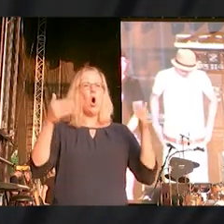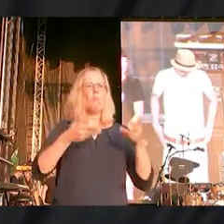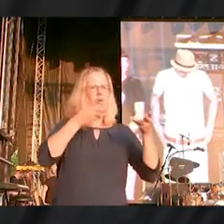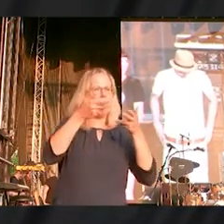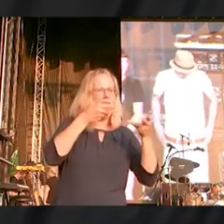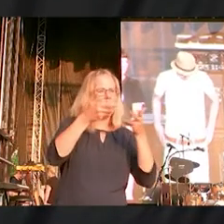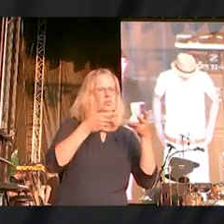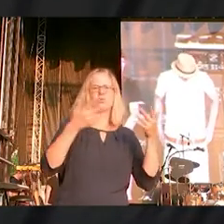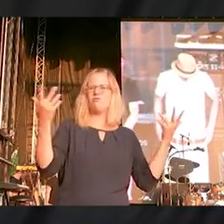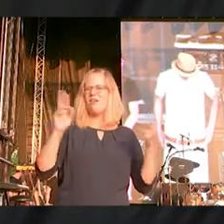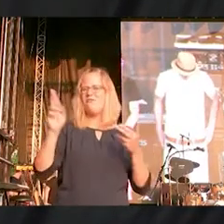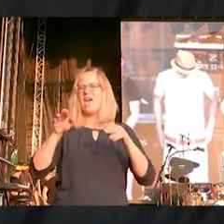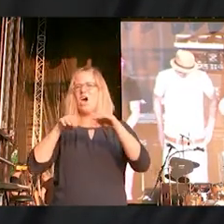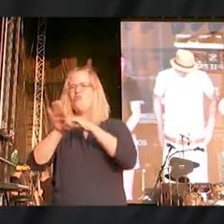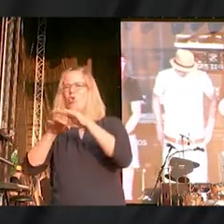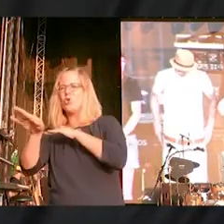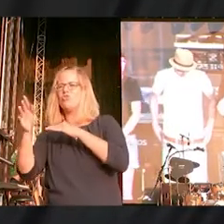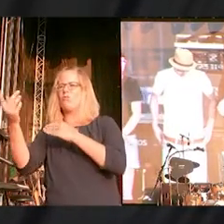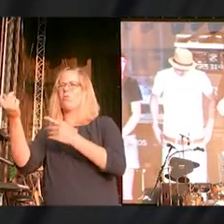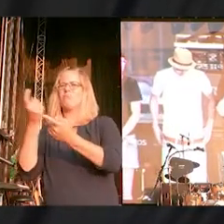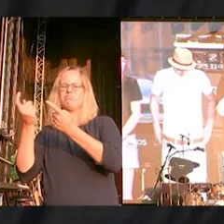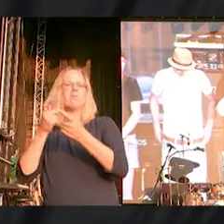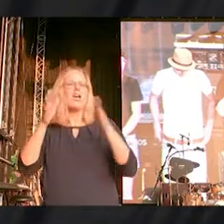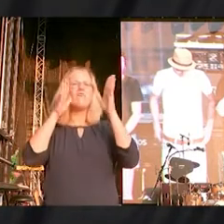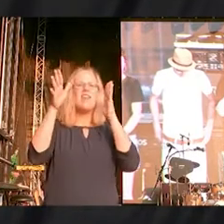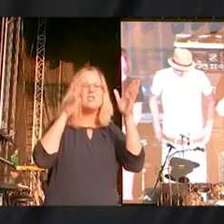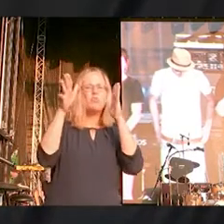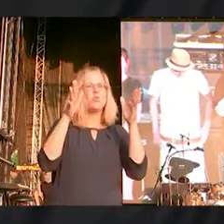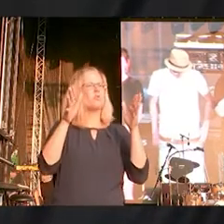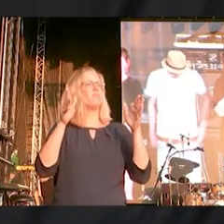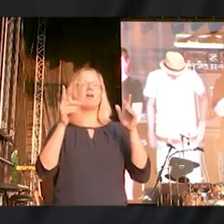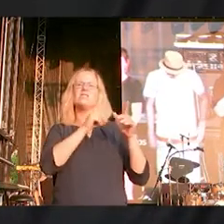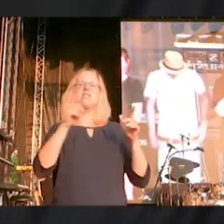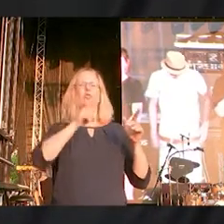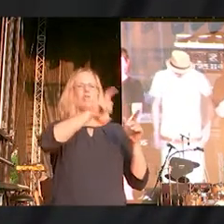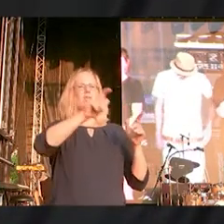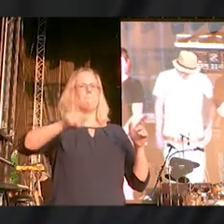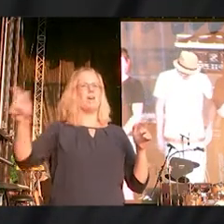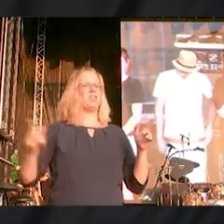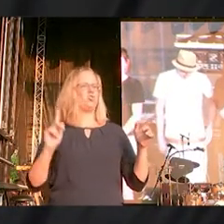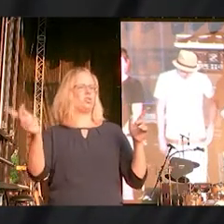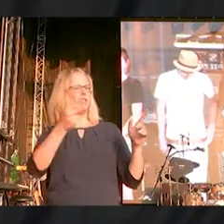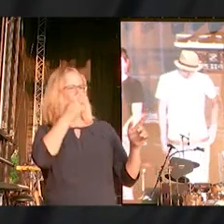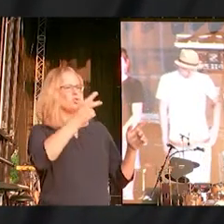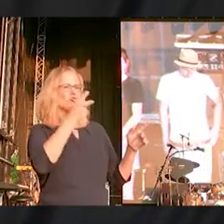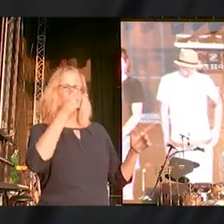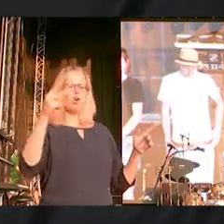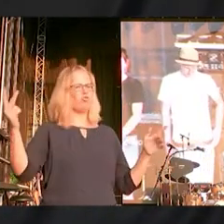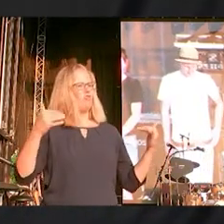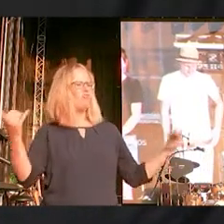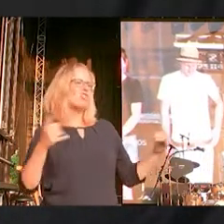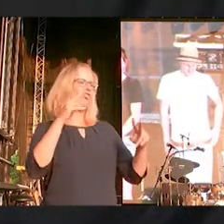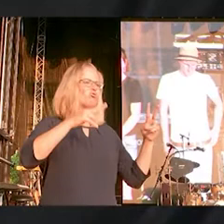Geflüchteten, während tausende Menschen auf Facebook zugucken, wie sich Gruppen bilden und radikalisieren, die ihnen dann Sprengsätze an die Fenster heften.